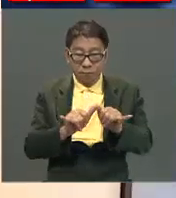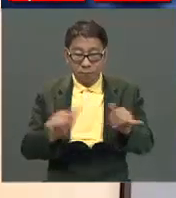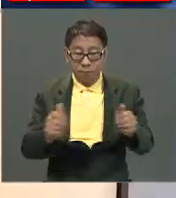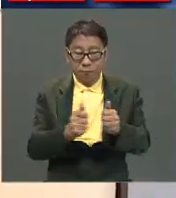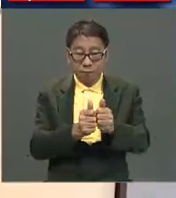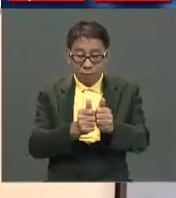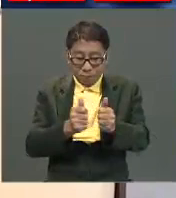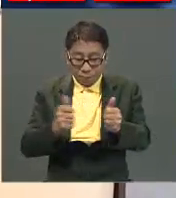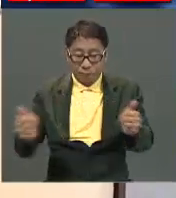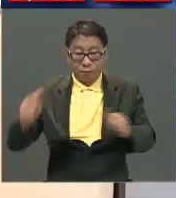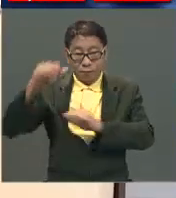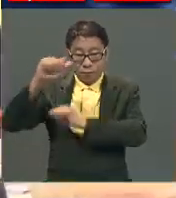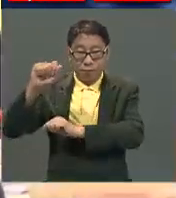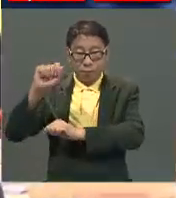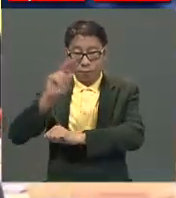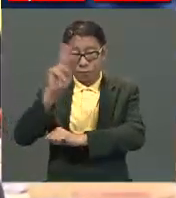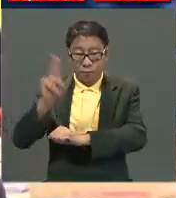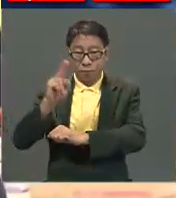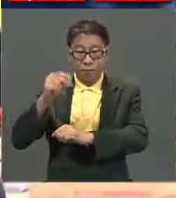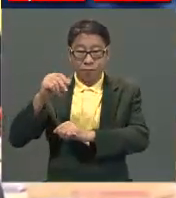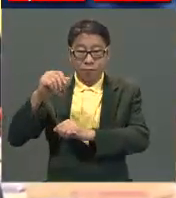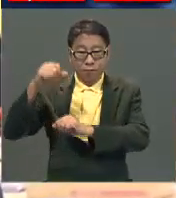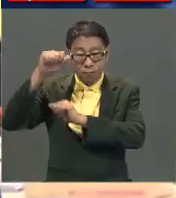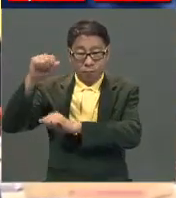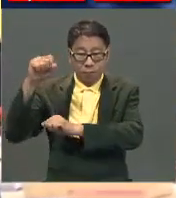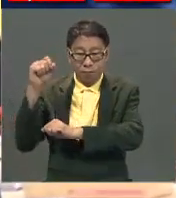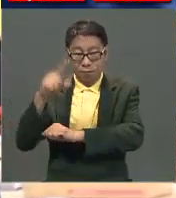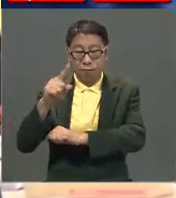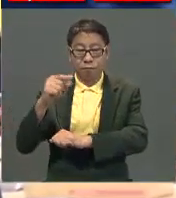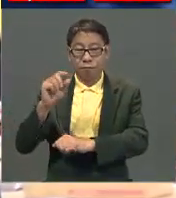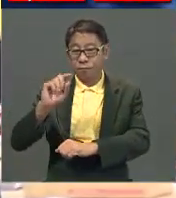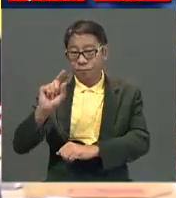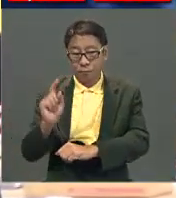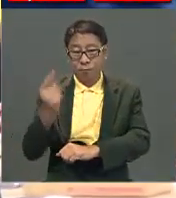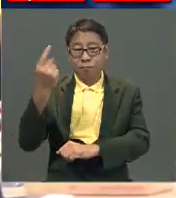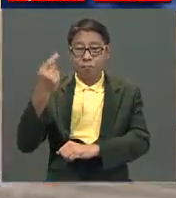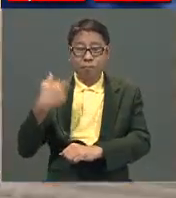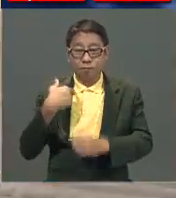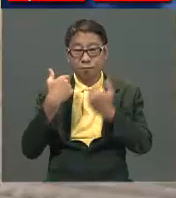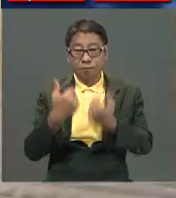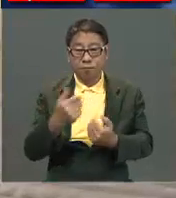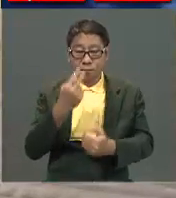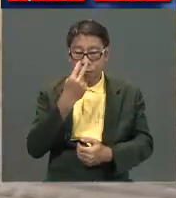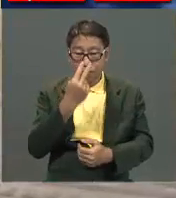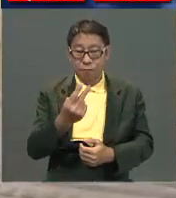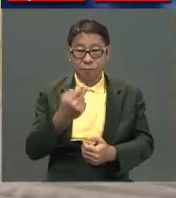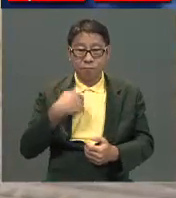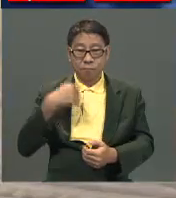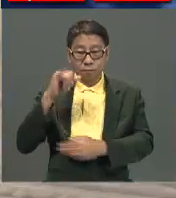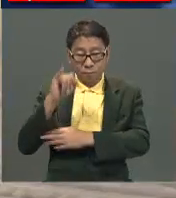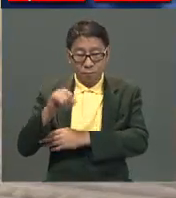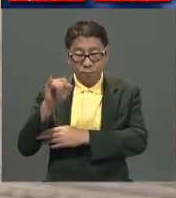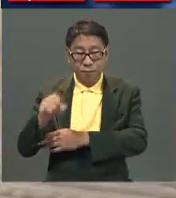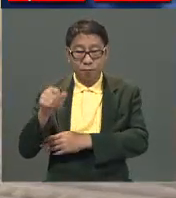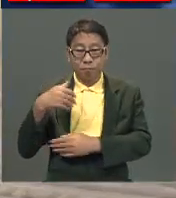การประกาศใช้พระราชกำหนดการบริหารสถานการณ์ฉุกเฉินต่อไปอีกหรือไม่โดยย้ำว่าจะพิจารณาถึงความจำเ